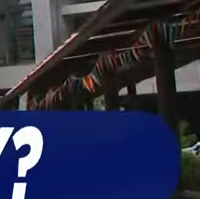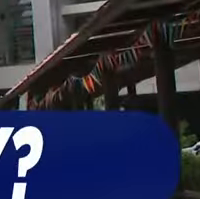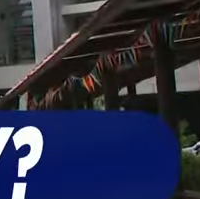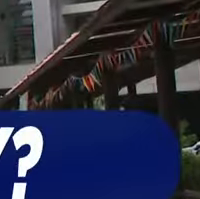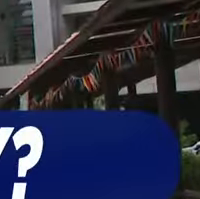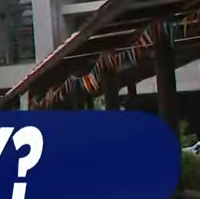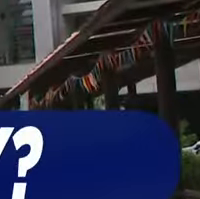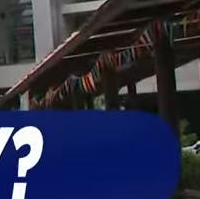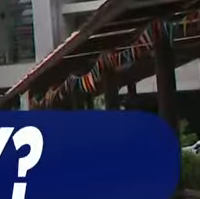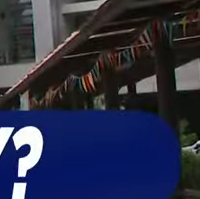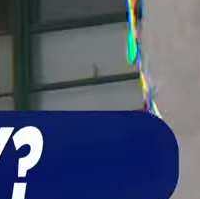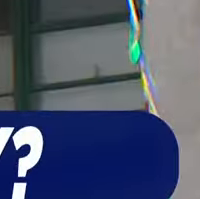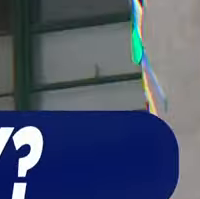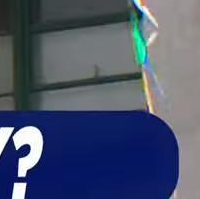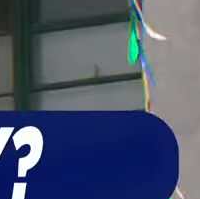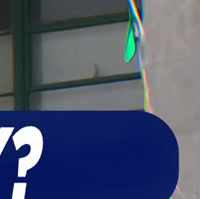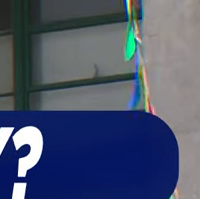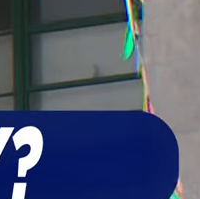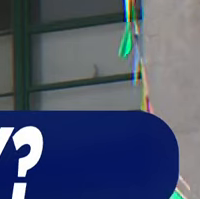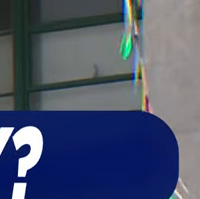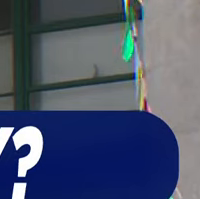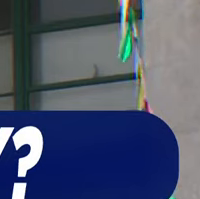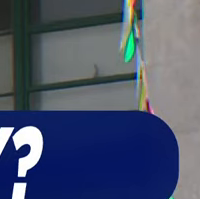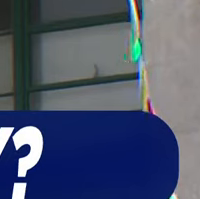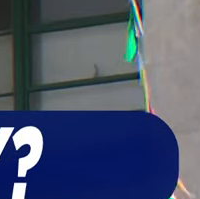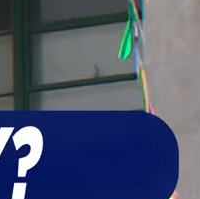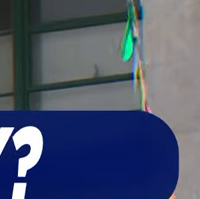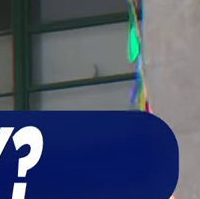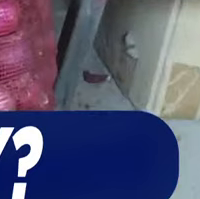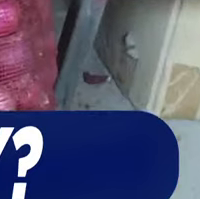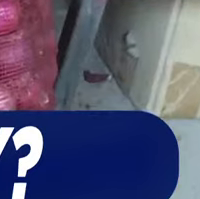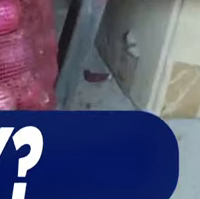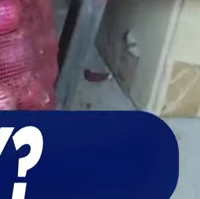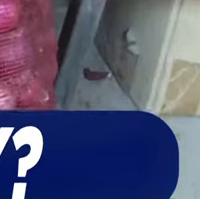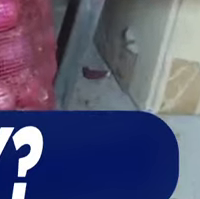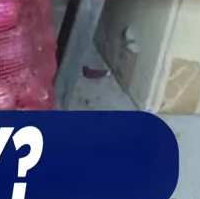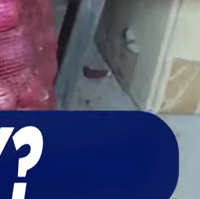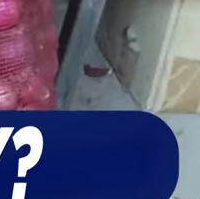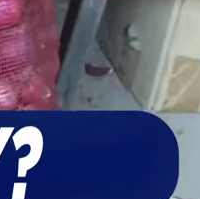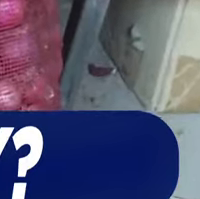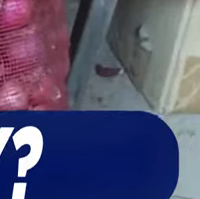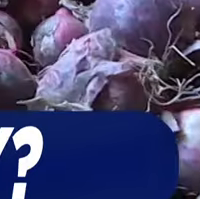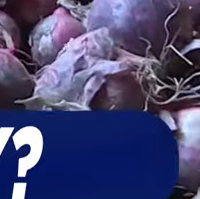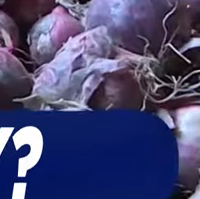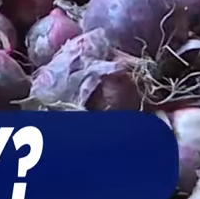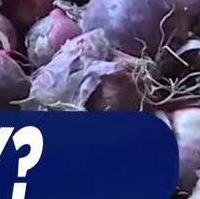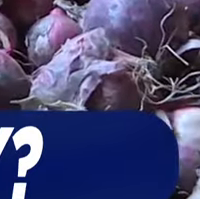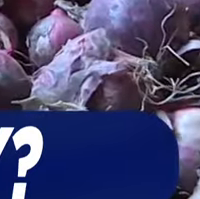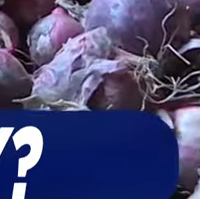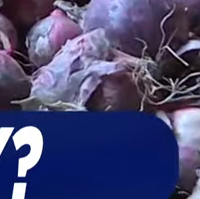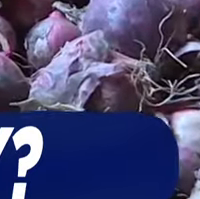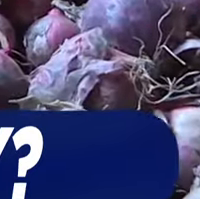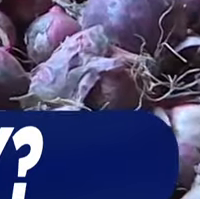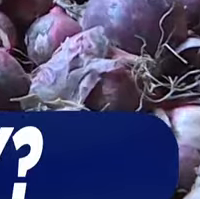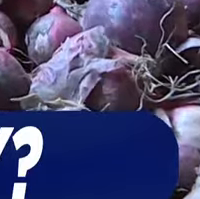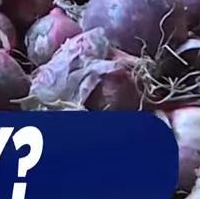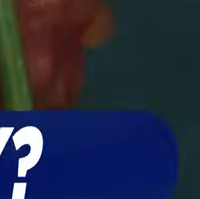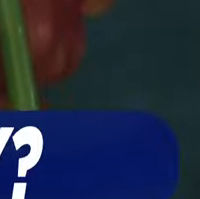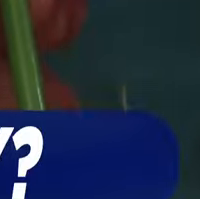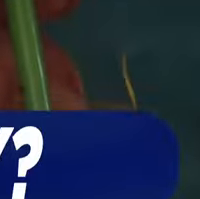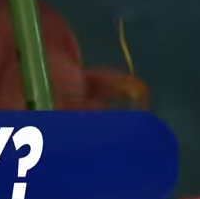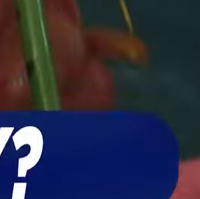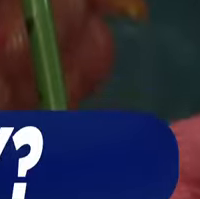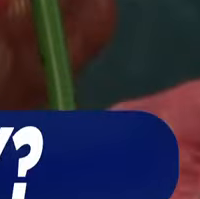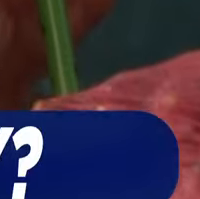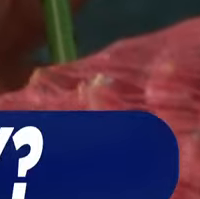Department of Agriculture planong pabuksan ang mga warehouse ng sibuyas para malaman kung may naiipit na supply.